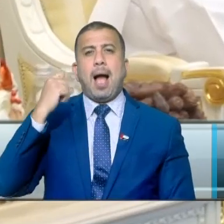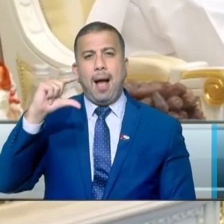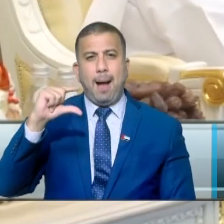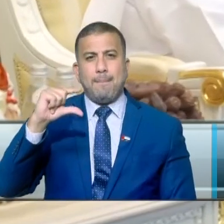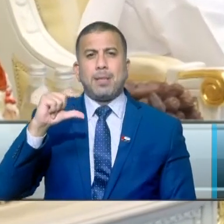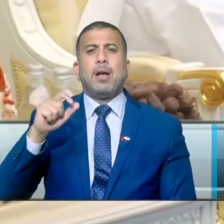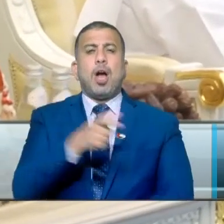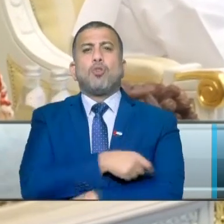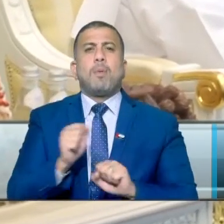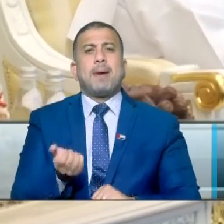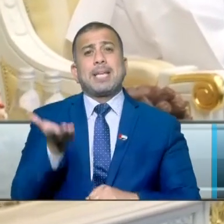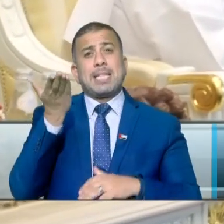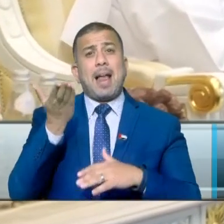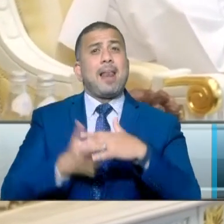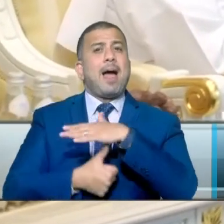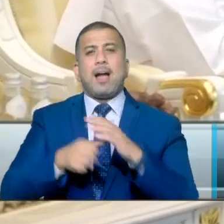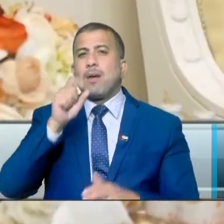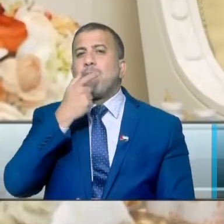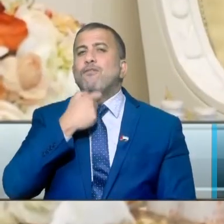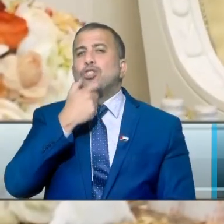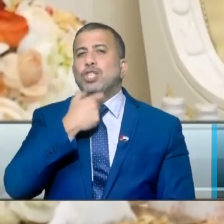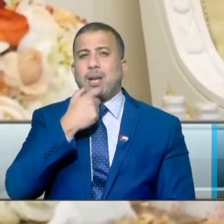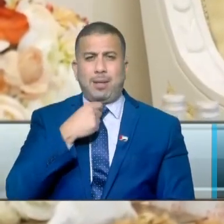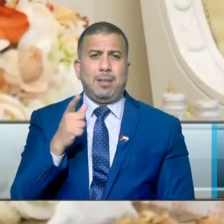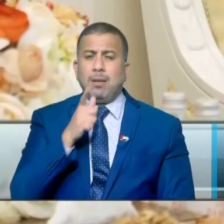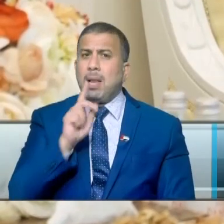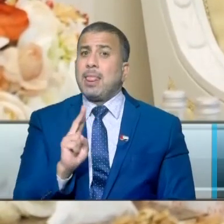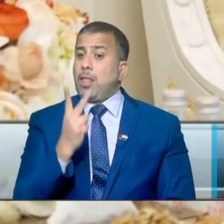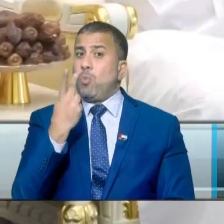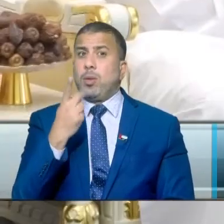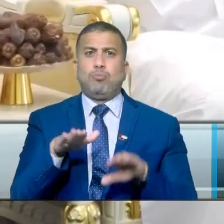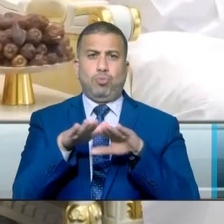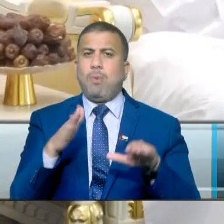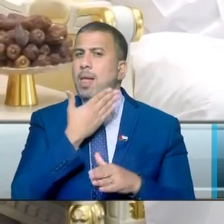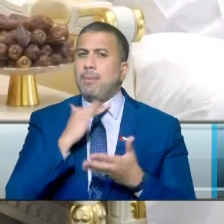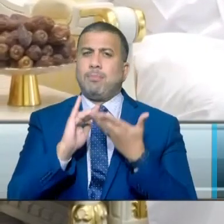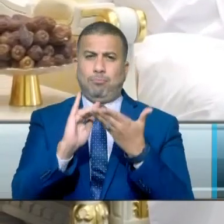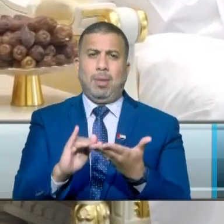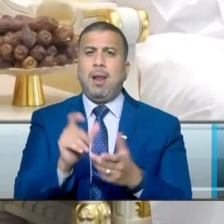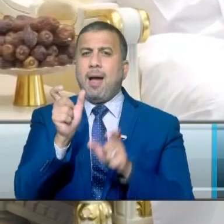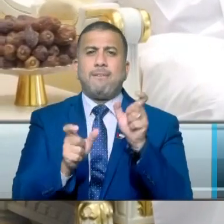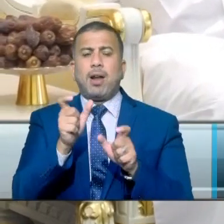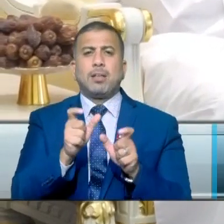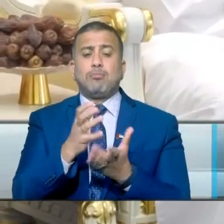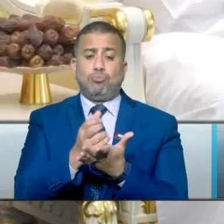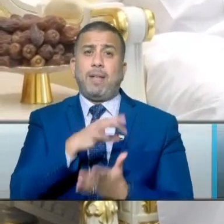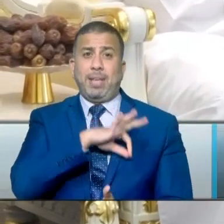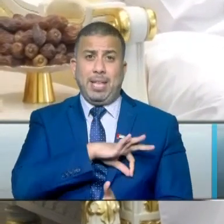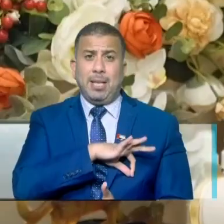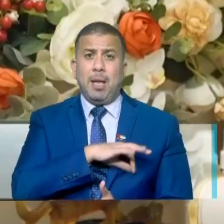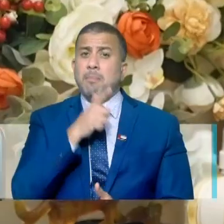بن محمد الشرقي عضو المجلس الاعلى حاكم الفجيره في تطوير مستوى الخدمات المقدمه للافراد